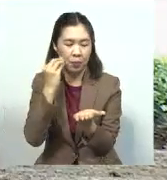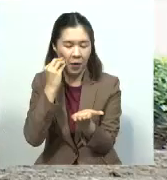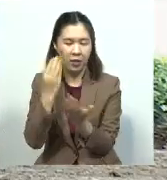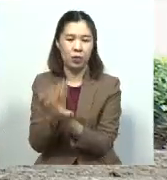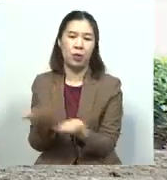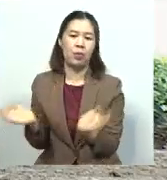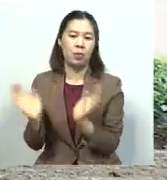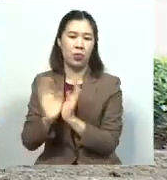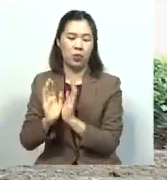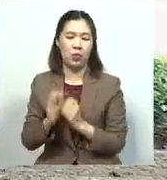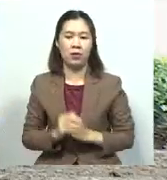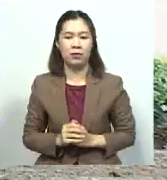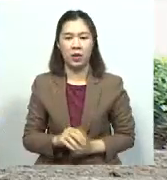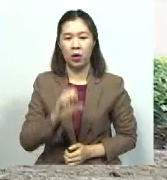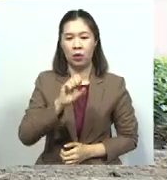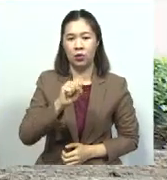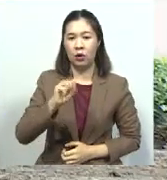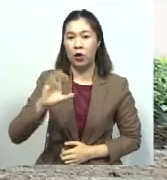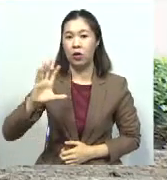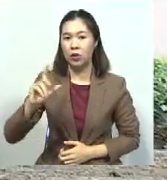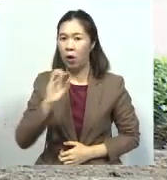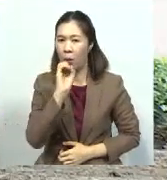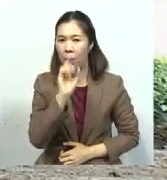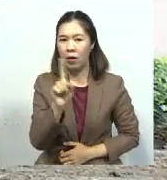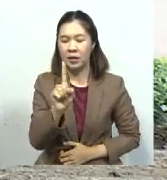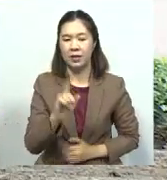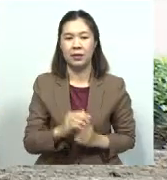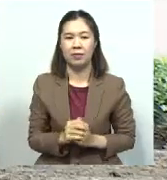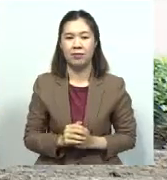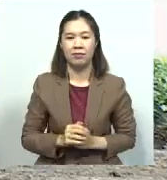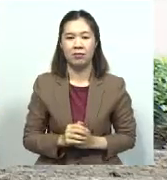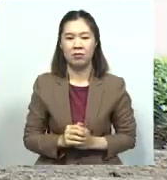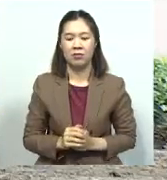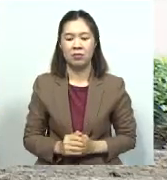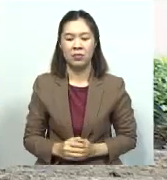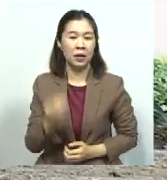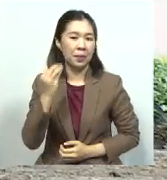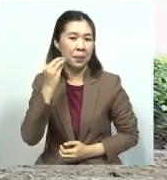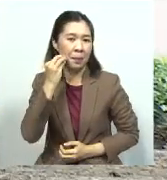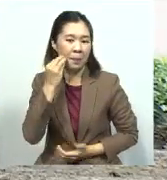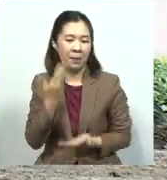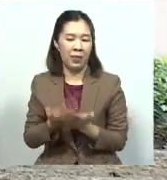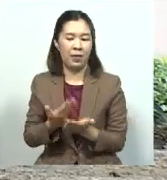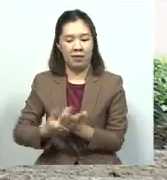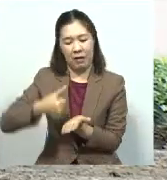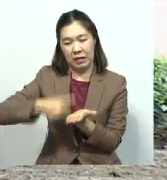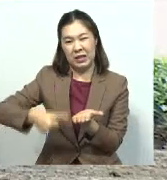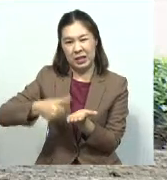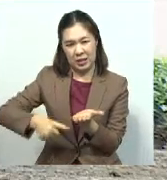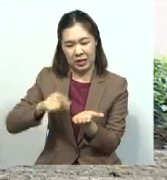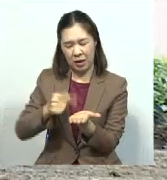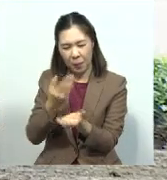ใช่ค่ะ จากรายงานของสสช.ก็บอกว่าตอนนี้เนี่ยภาวะหนี้ครัวเรือนเนี่ยสูงขึ้นนะครับซึ่งตอน